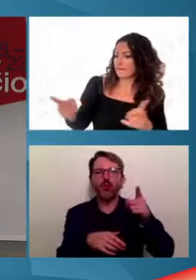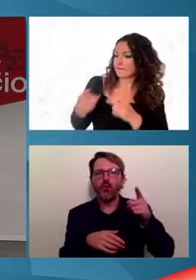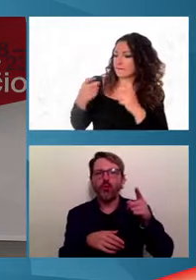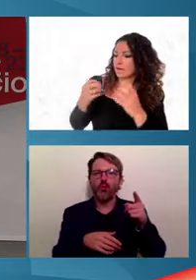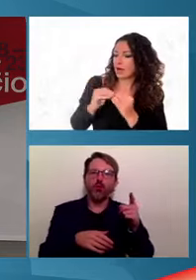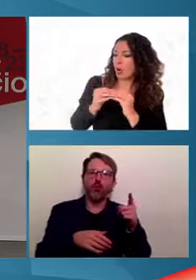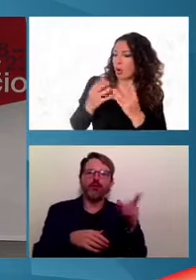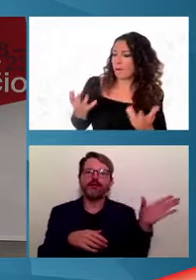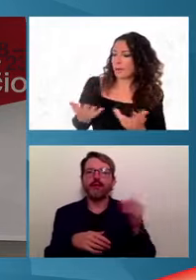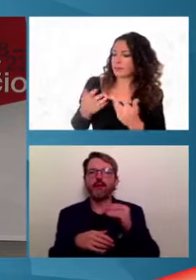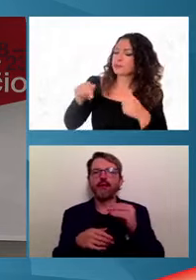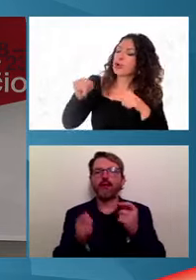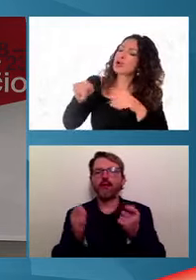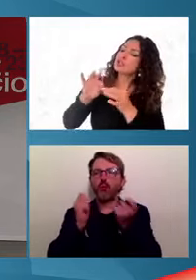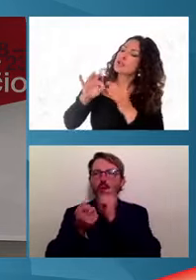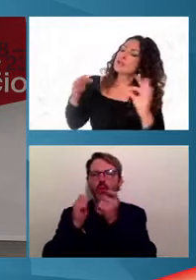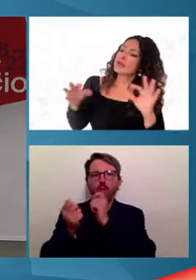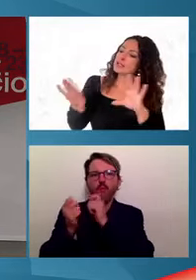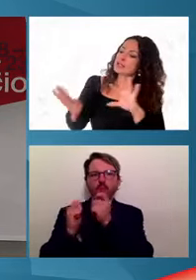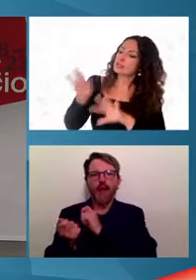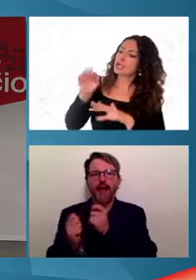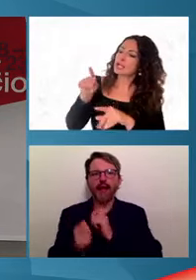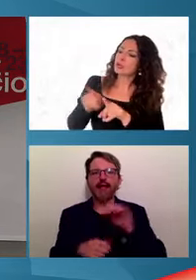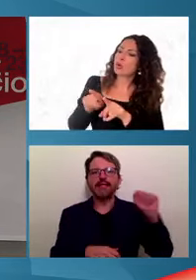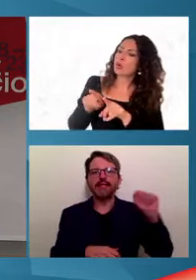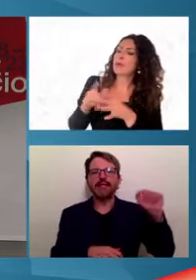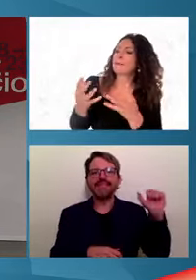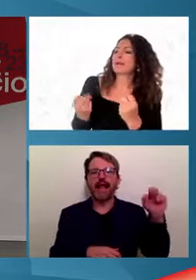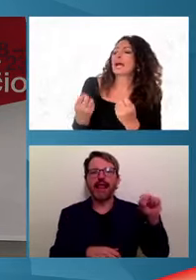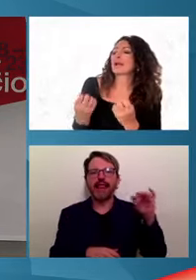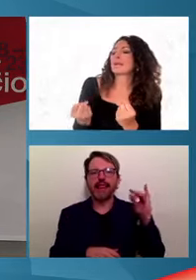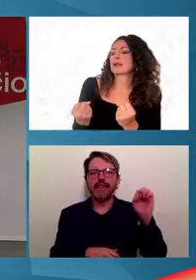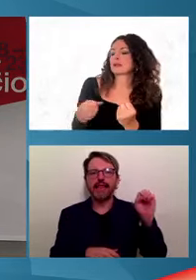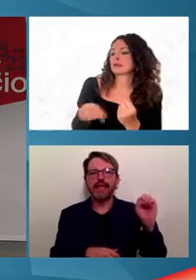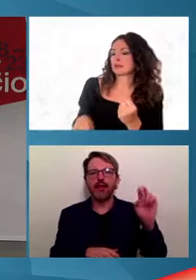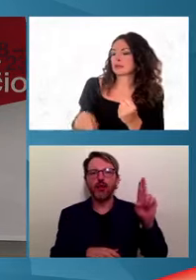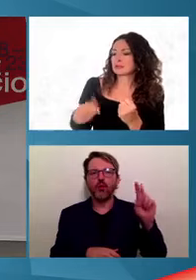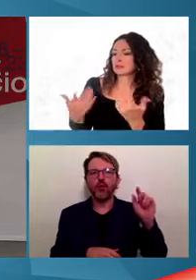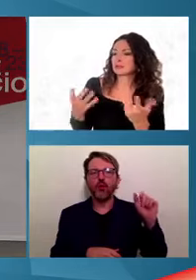scelto è il pragmatismo. Pragmatismo quindi il motto con cui ci